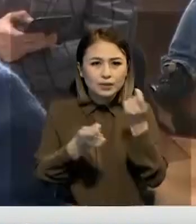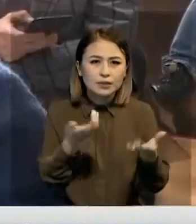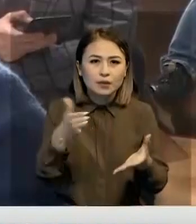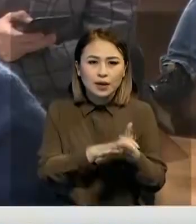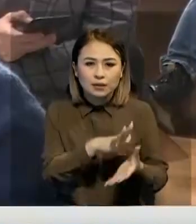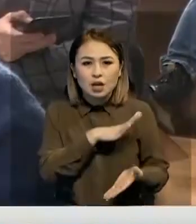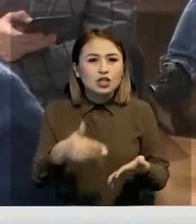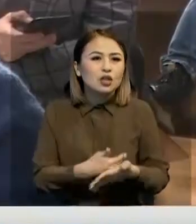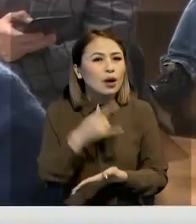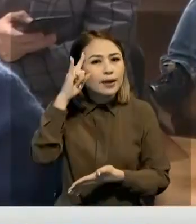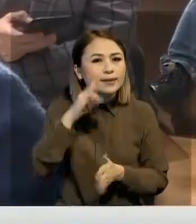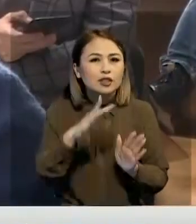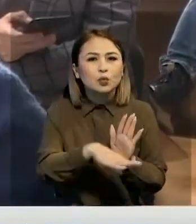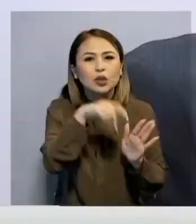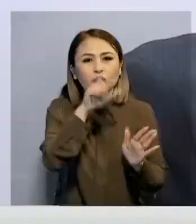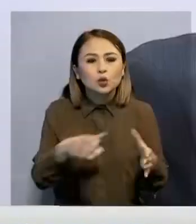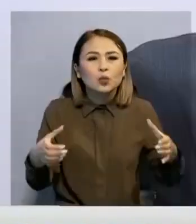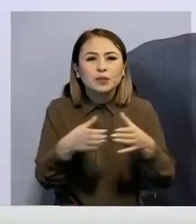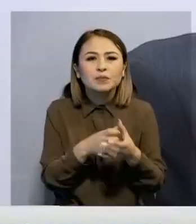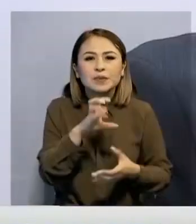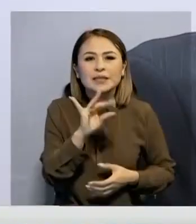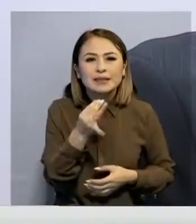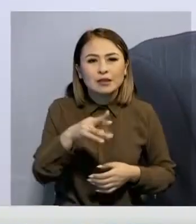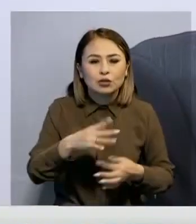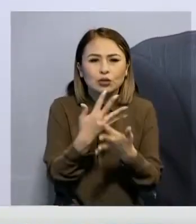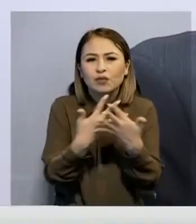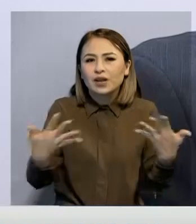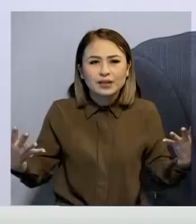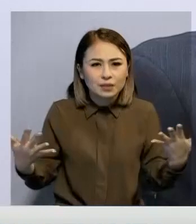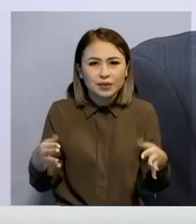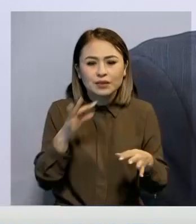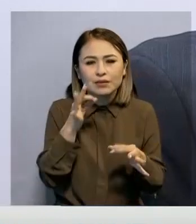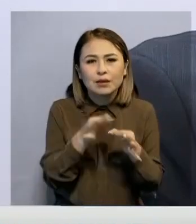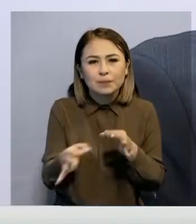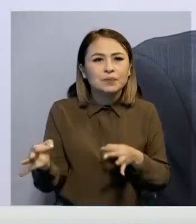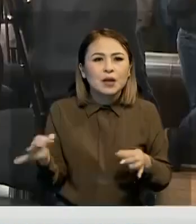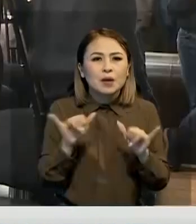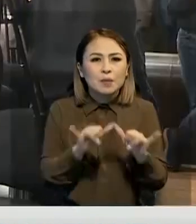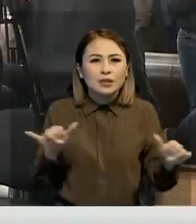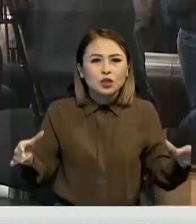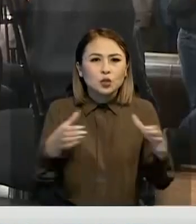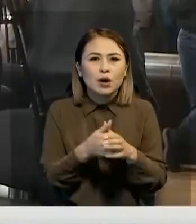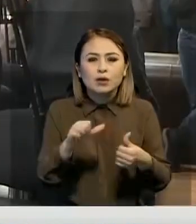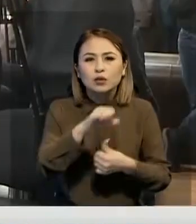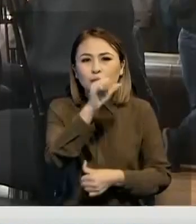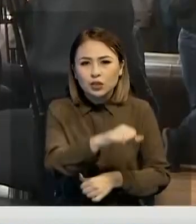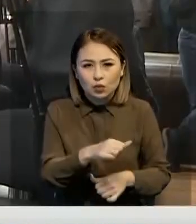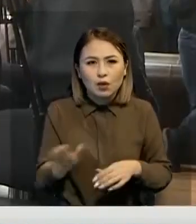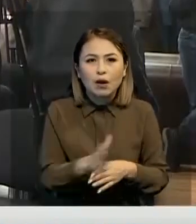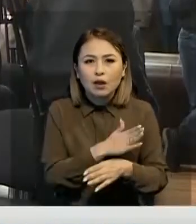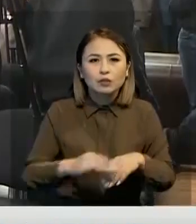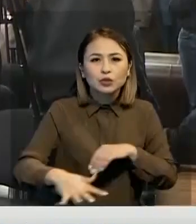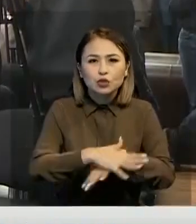түйткілдермен танысып қайтады. Жаңа Қазақстан депутаттық тобының миссиясы түрлі фракцияны бейтарап партиялық емес жоба арқылы